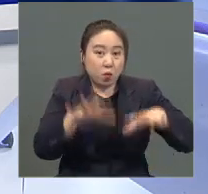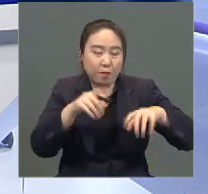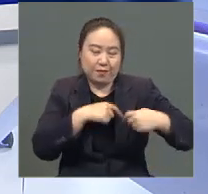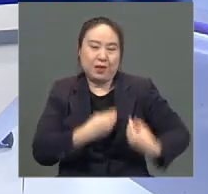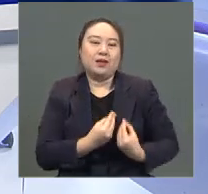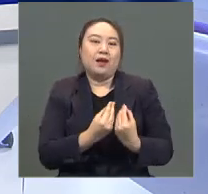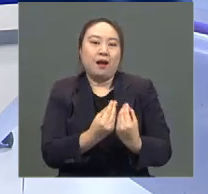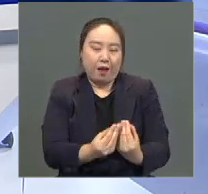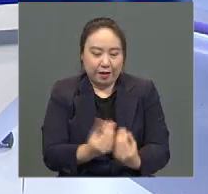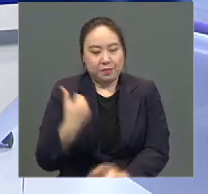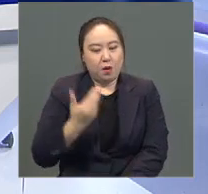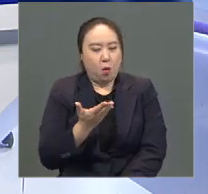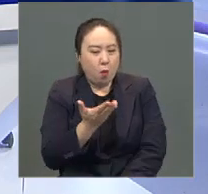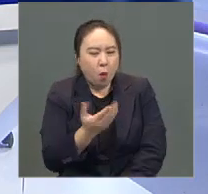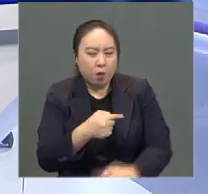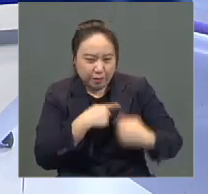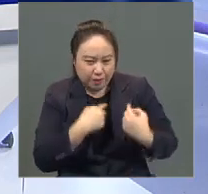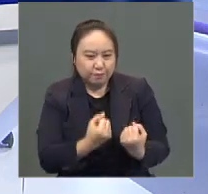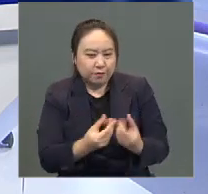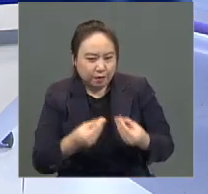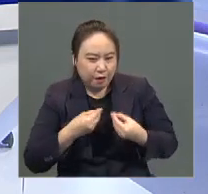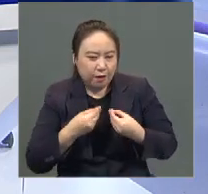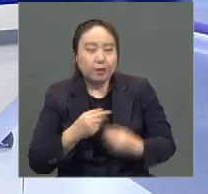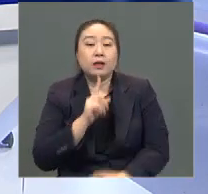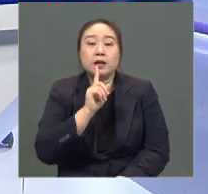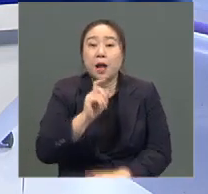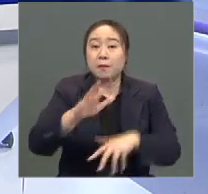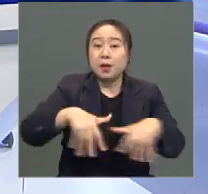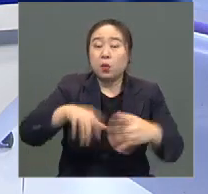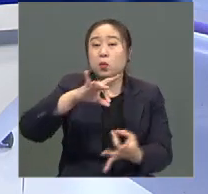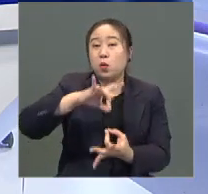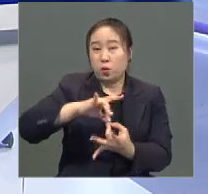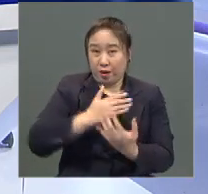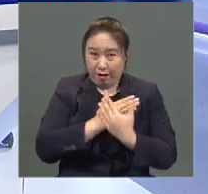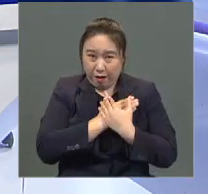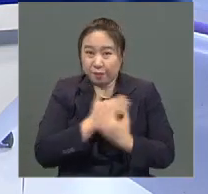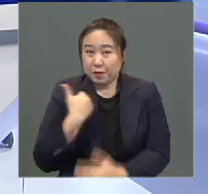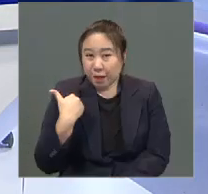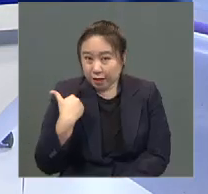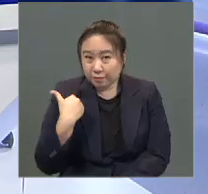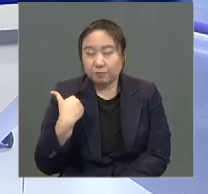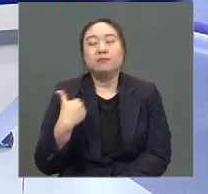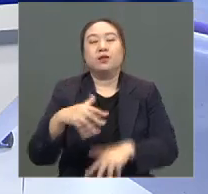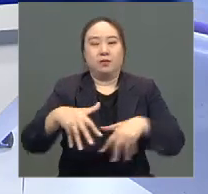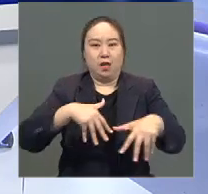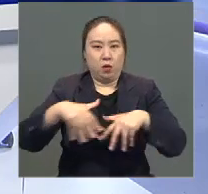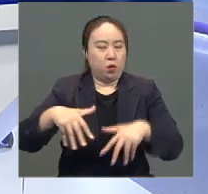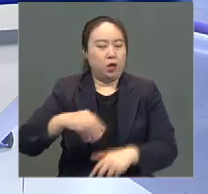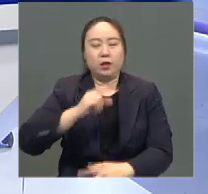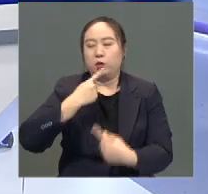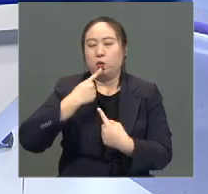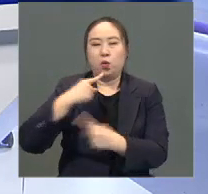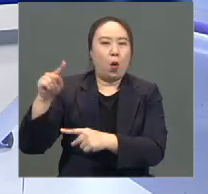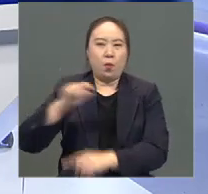มีการอ้อนขอกำลังใจด้วยนะคะถามชาวสุโขทัยบอกว่ารักไหม ก็มีเสียงตอบกลับมาดังส